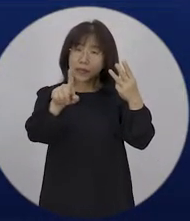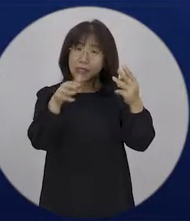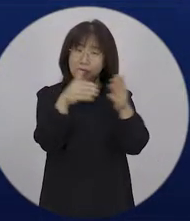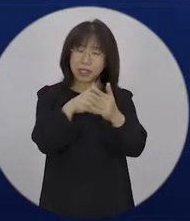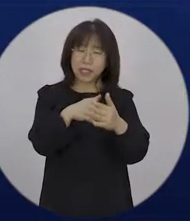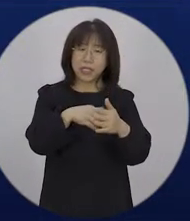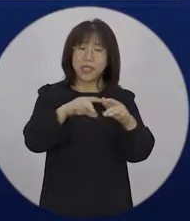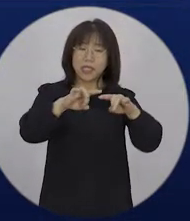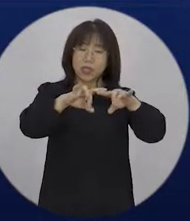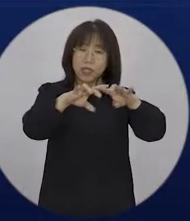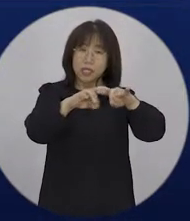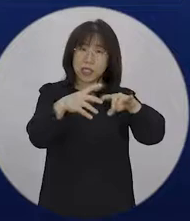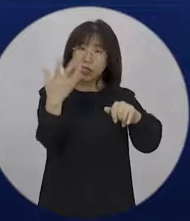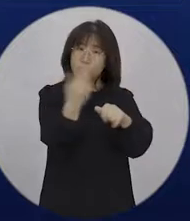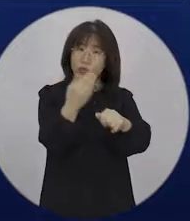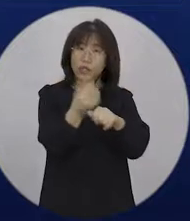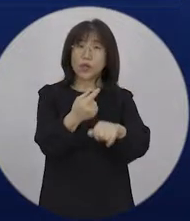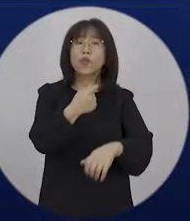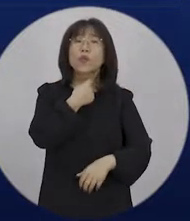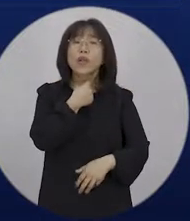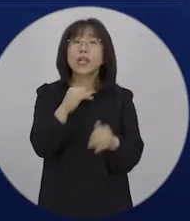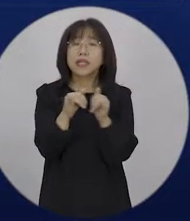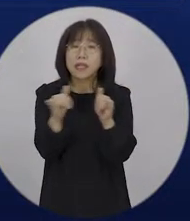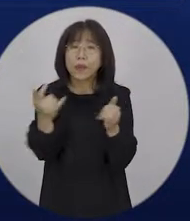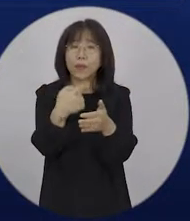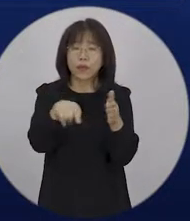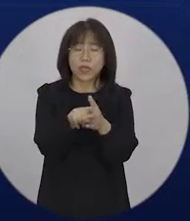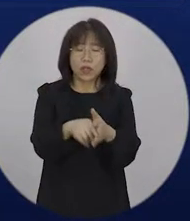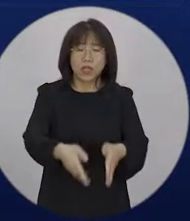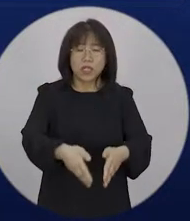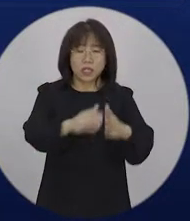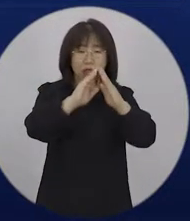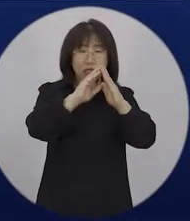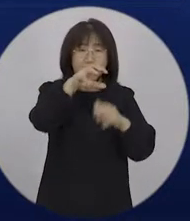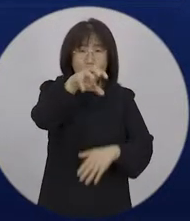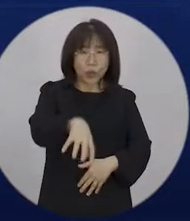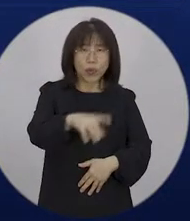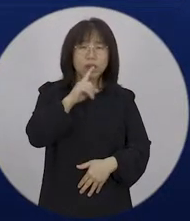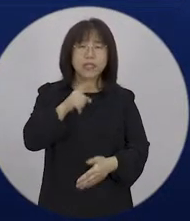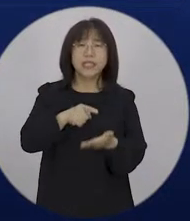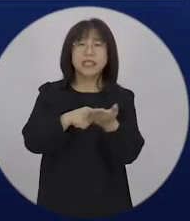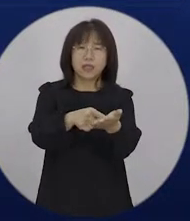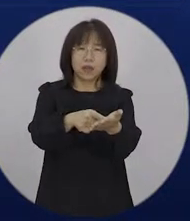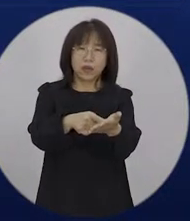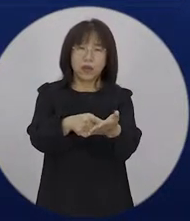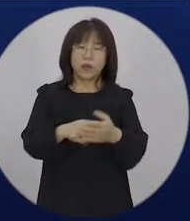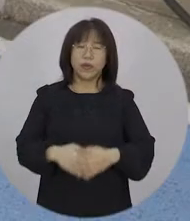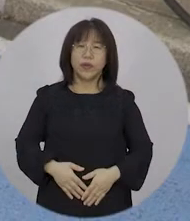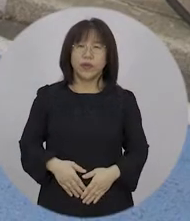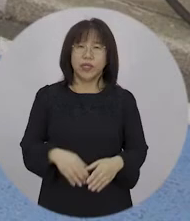31일까지 전기차 충전을 원하는 구민을 대상으로 설치부지 신청 접수를 받습니다.